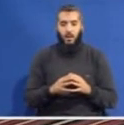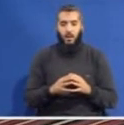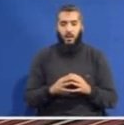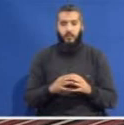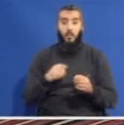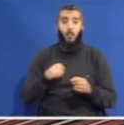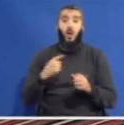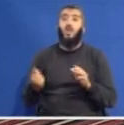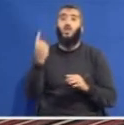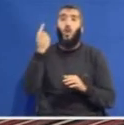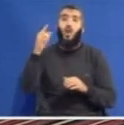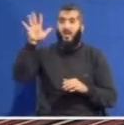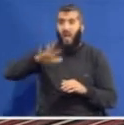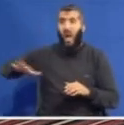الوحيد.